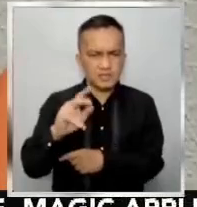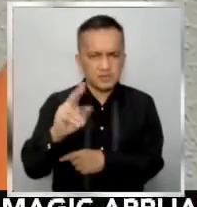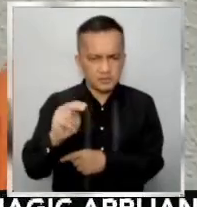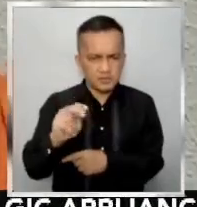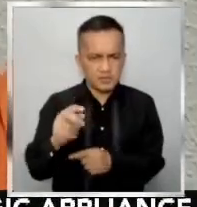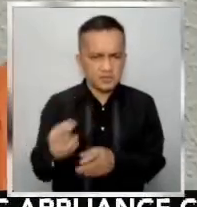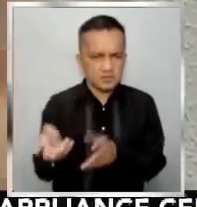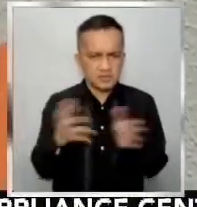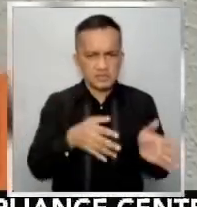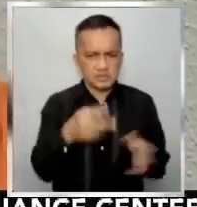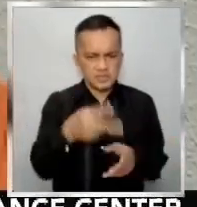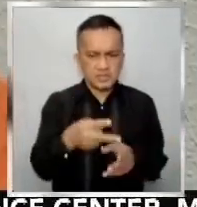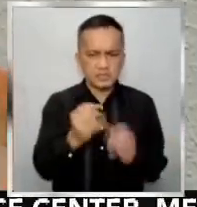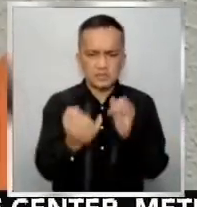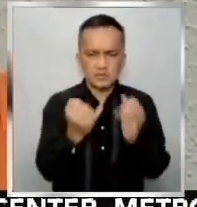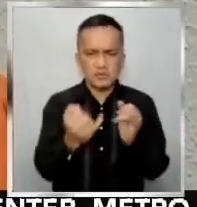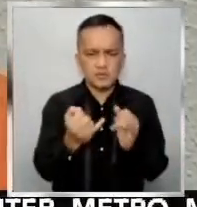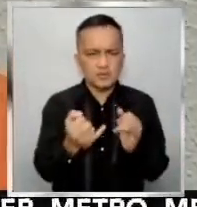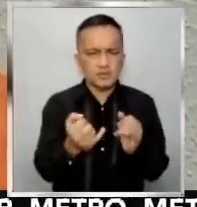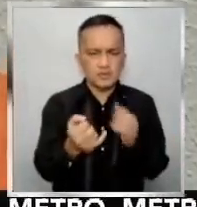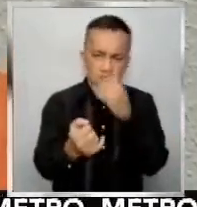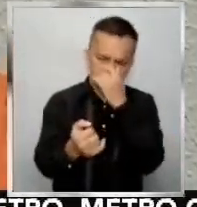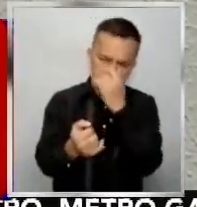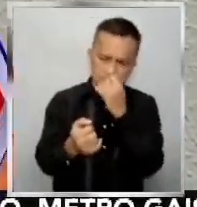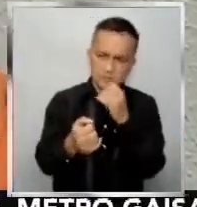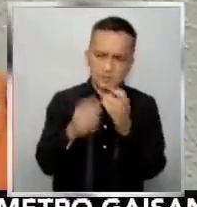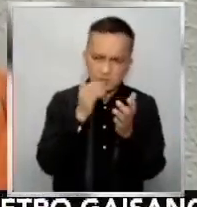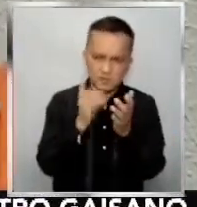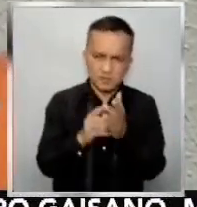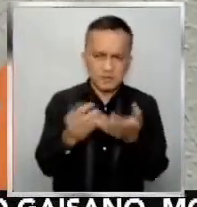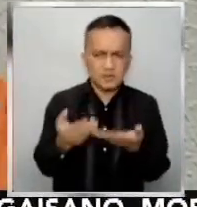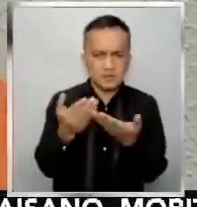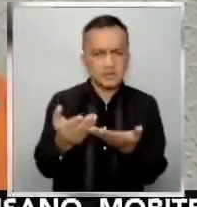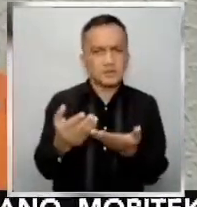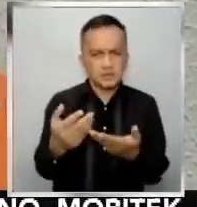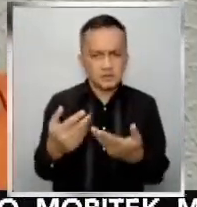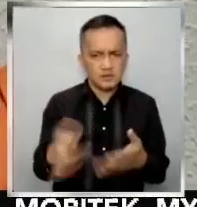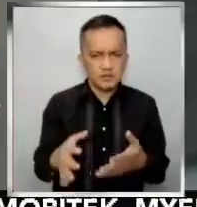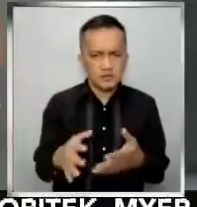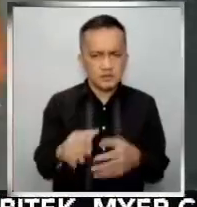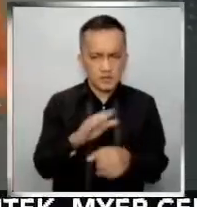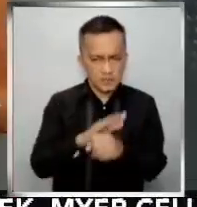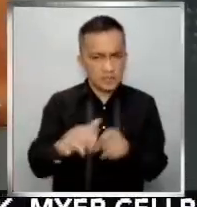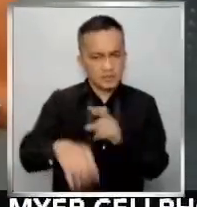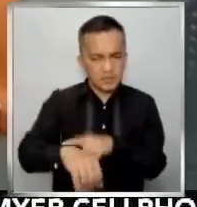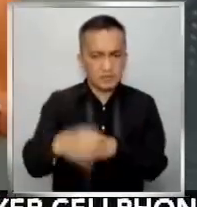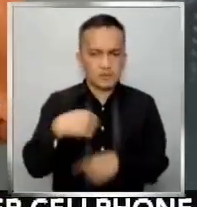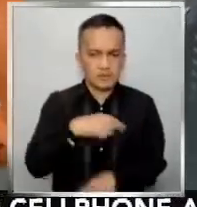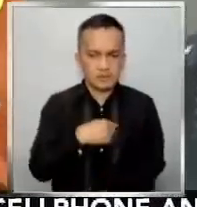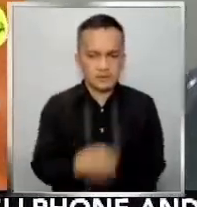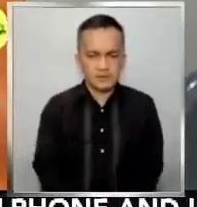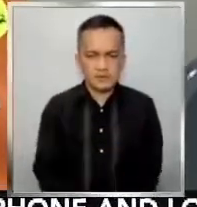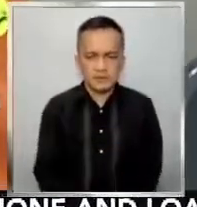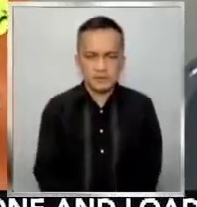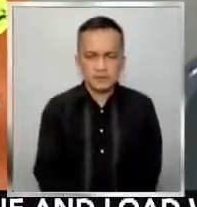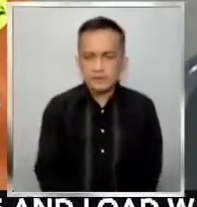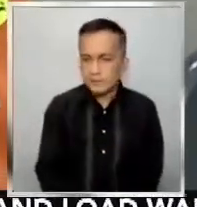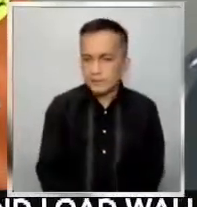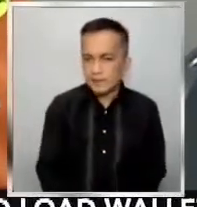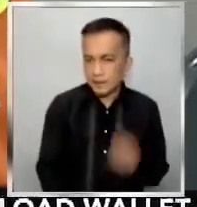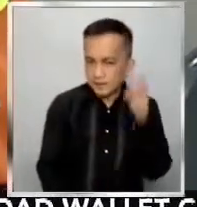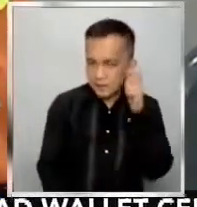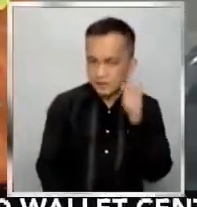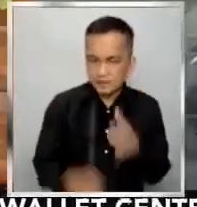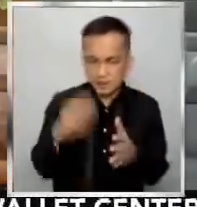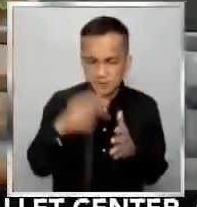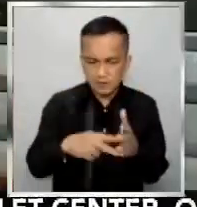pa. Pag may hinihin documents, ma-provide namin para may enough time pa kami. Narinig at nabasa raw ni Joy ang